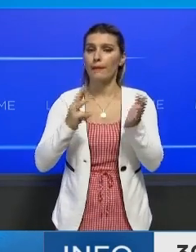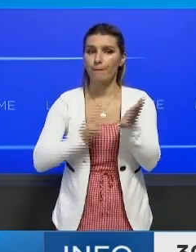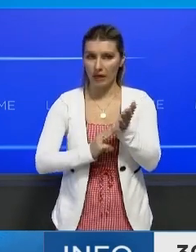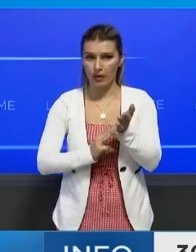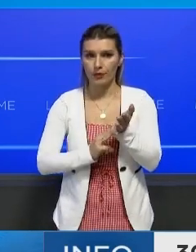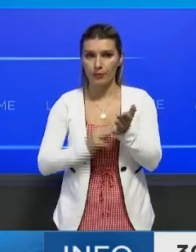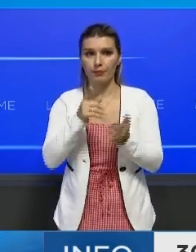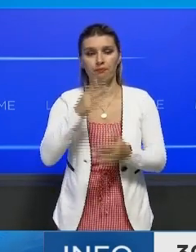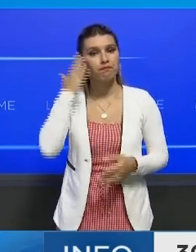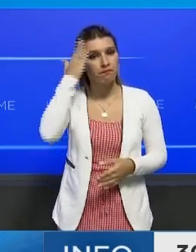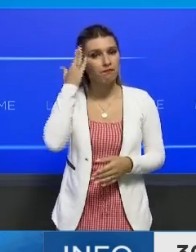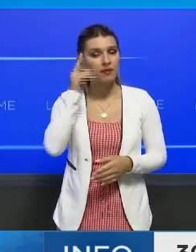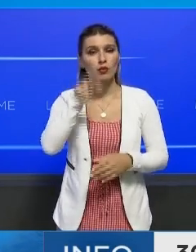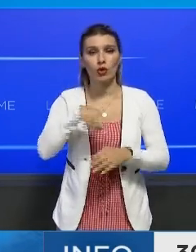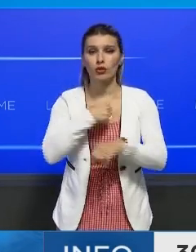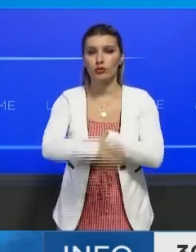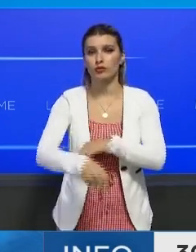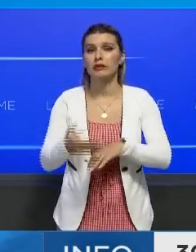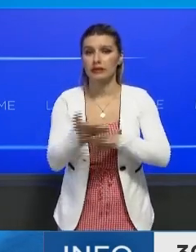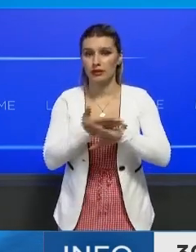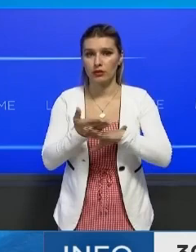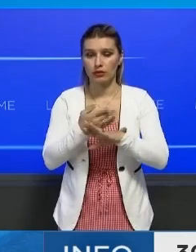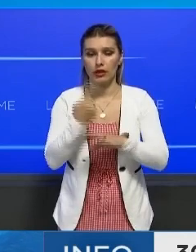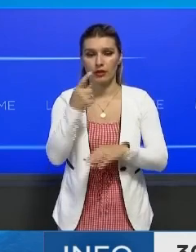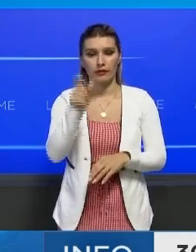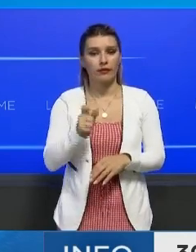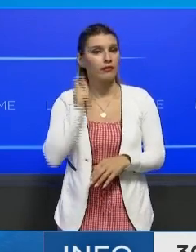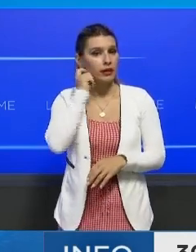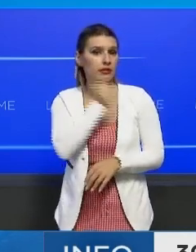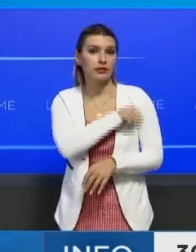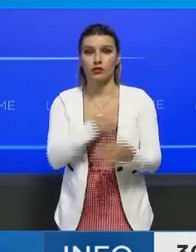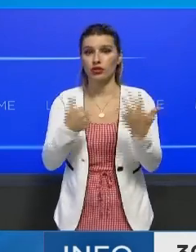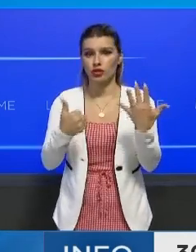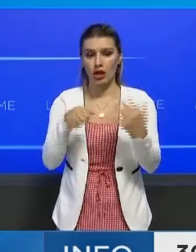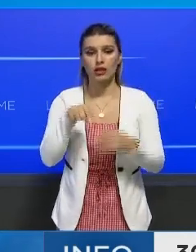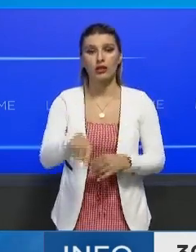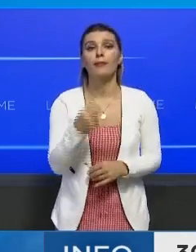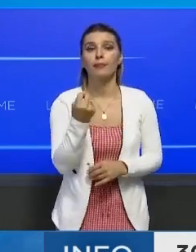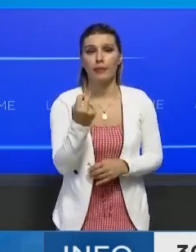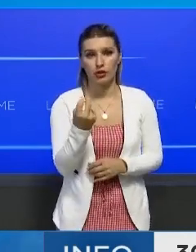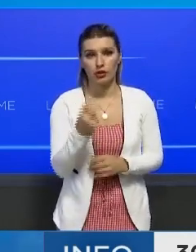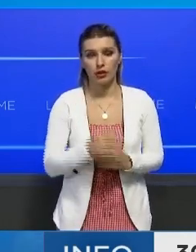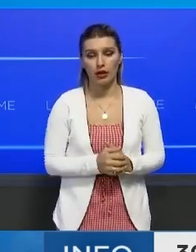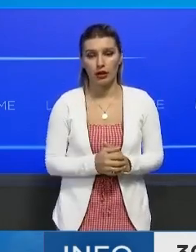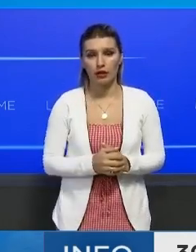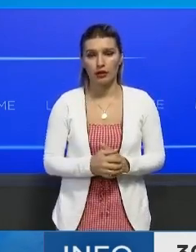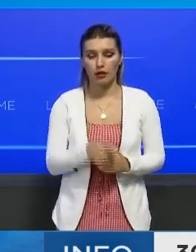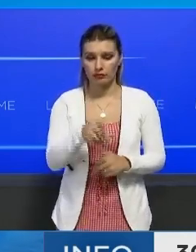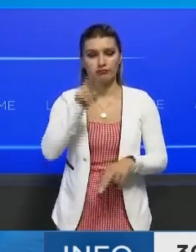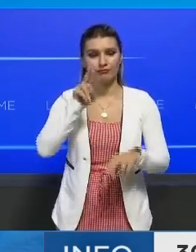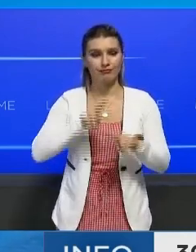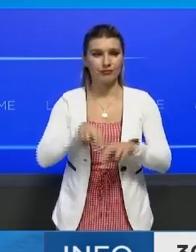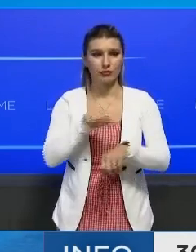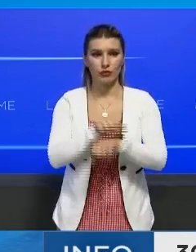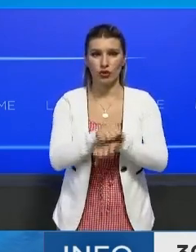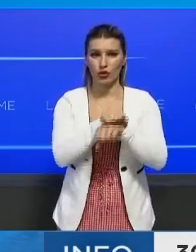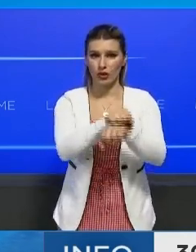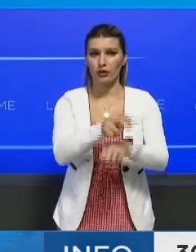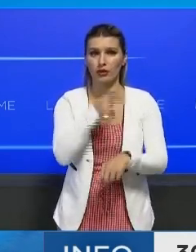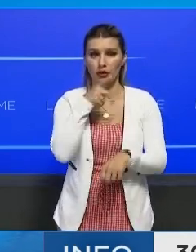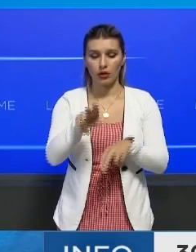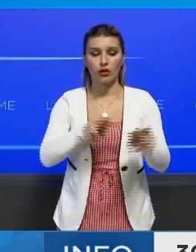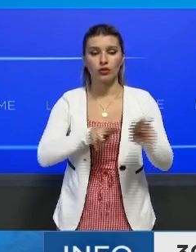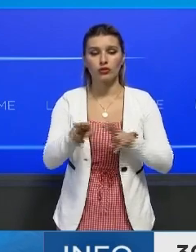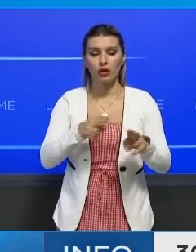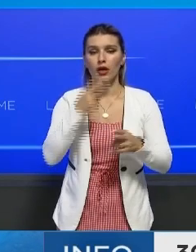i cili dyshohet për sulm seksual ndaj një 6-vjeçare në Prishtinë. Me rastin e caktimit të paraburgimit, gjykata ka